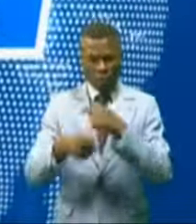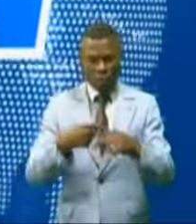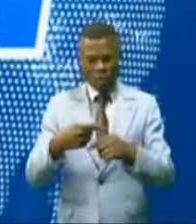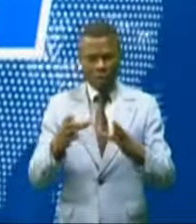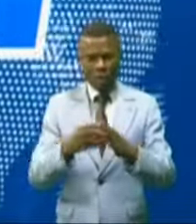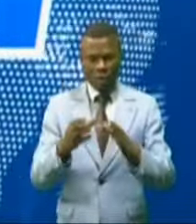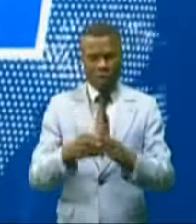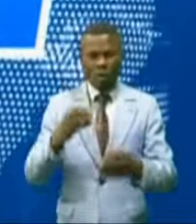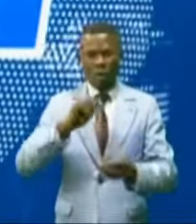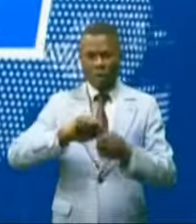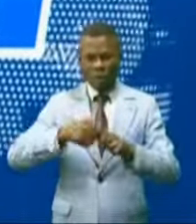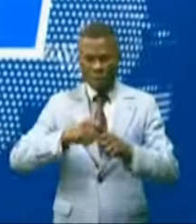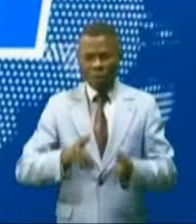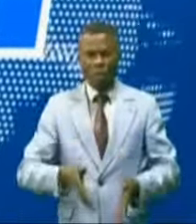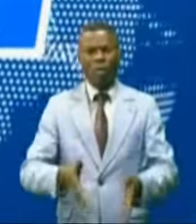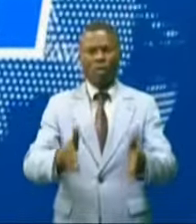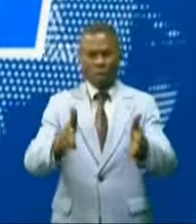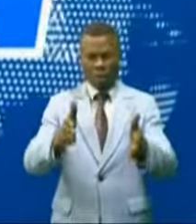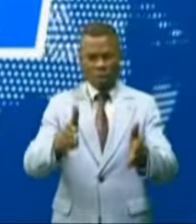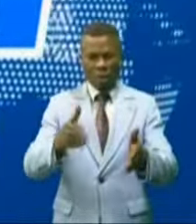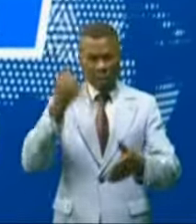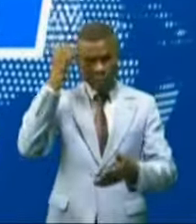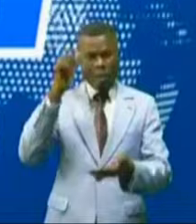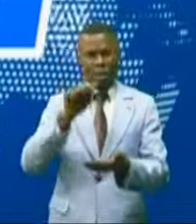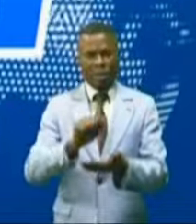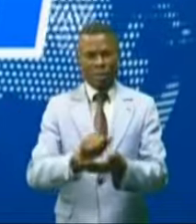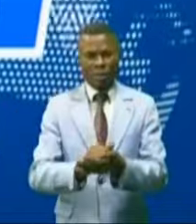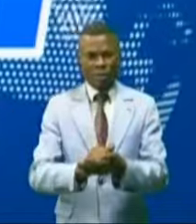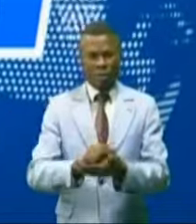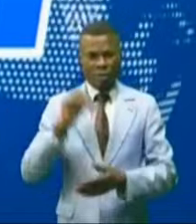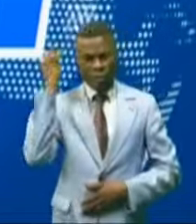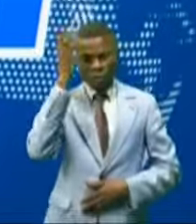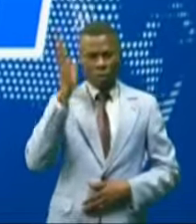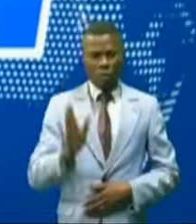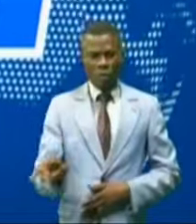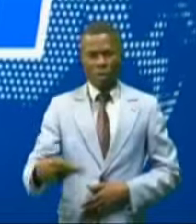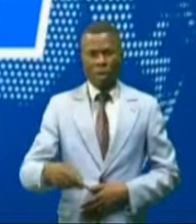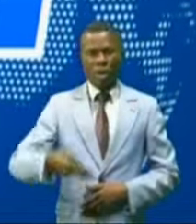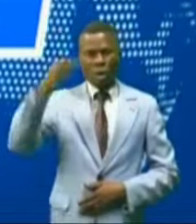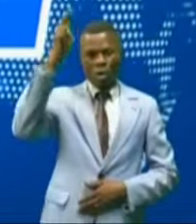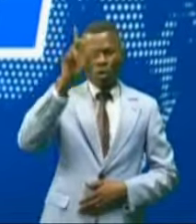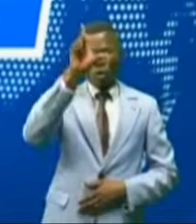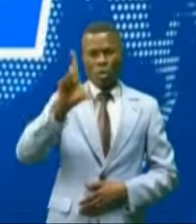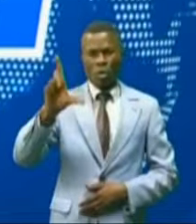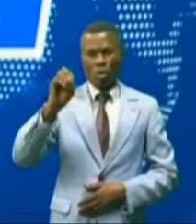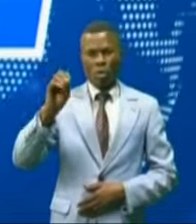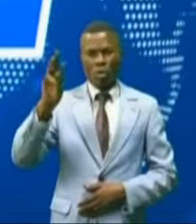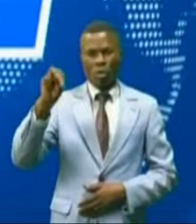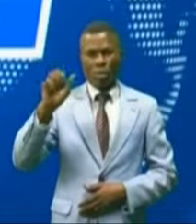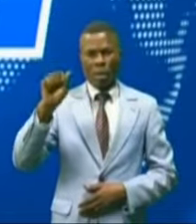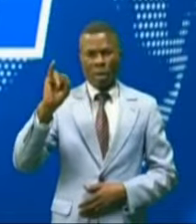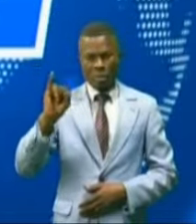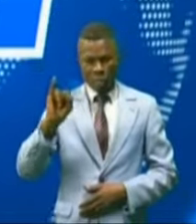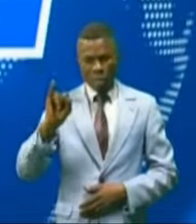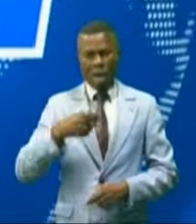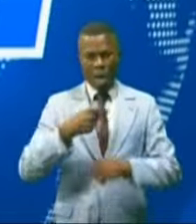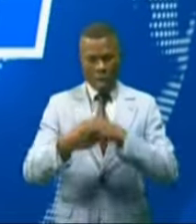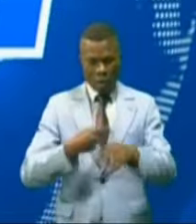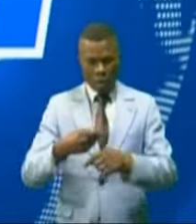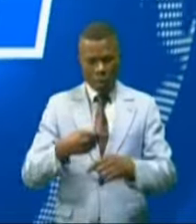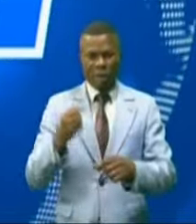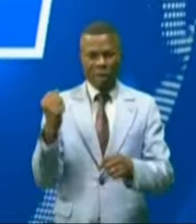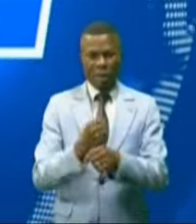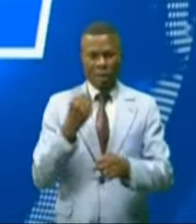la réhabilitation des routes. C'est dans cette optique que le gouverneur du Haut-Lomami, Banza Mouloumé Marmande, a lancé